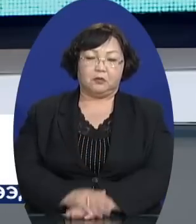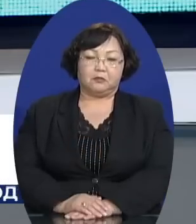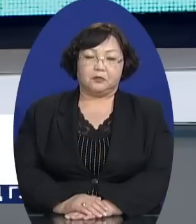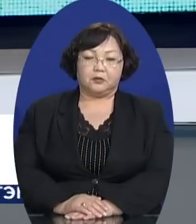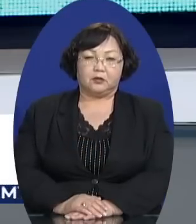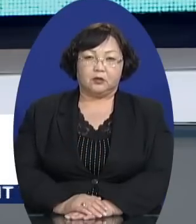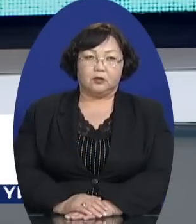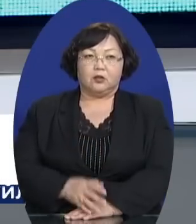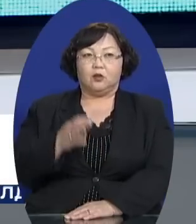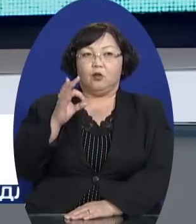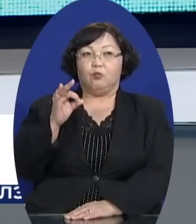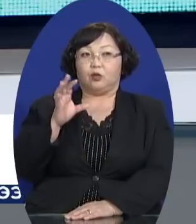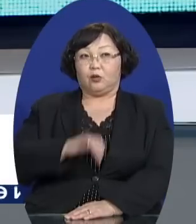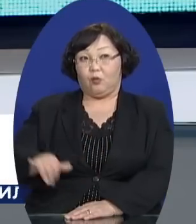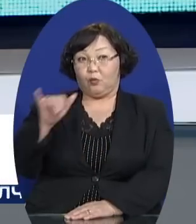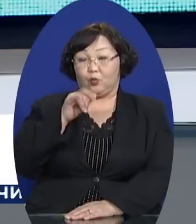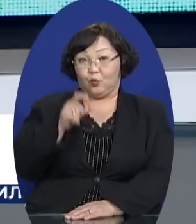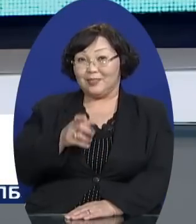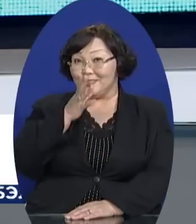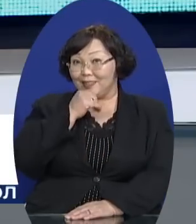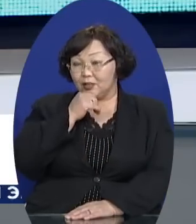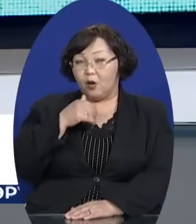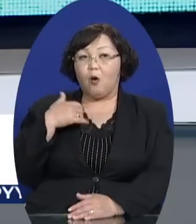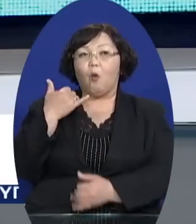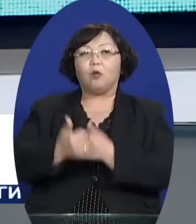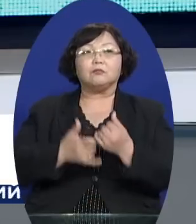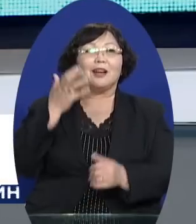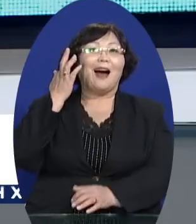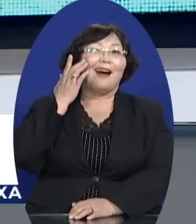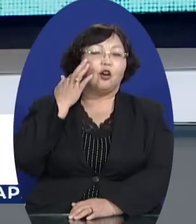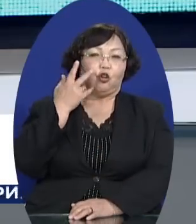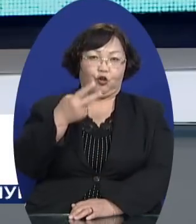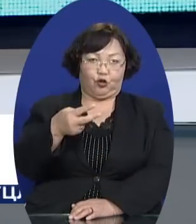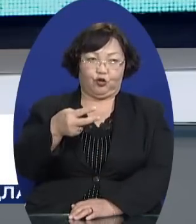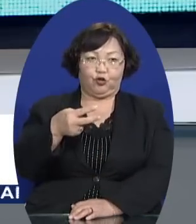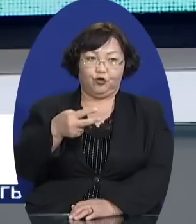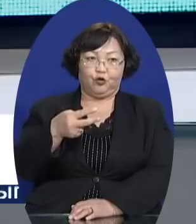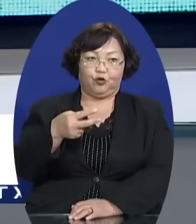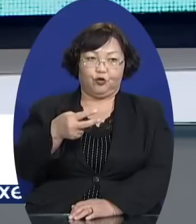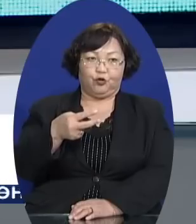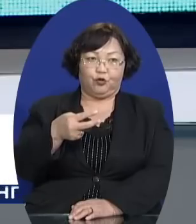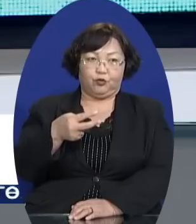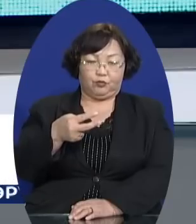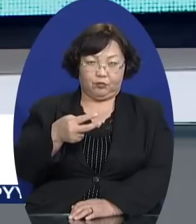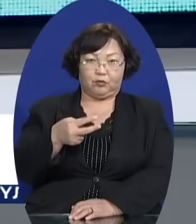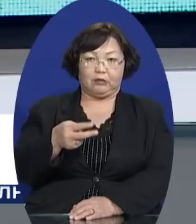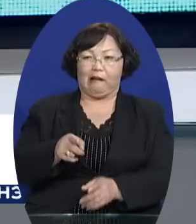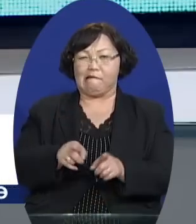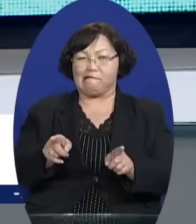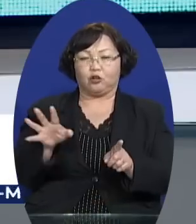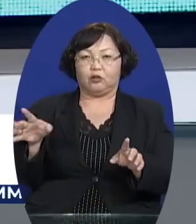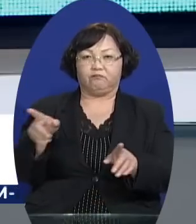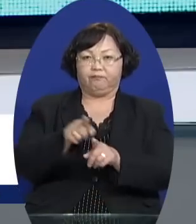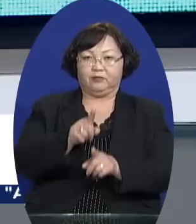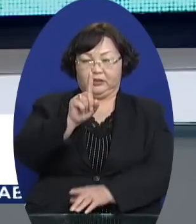Өмнө Солонгост хүний насыг уламжлалт хэм маягаар тооцдог хоёр арга албан төвшөнд мөрдөгдөж ирснийг өнөөдрөөр хэлцлэж байна. Хүний